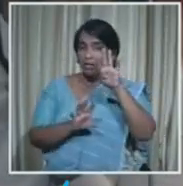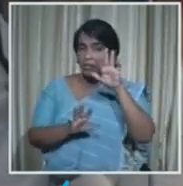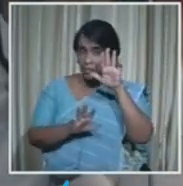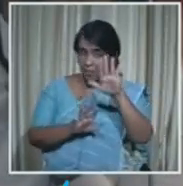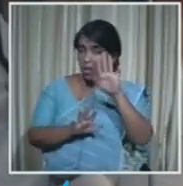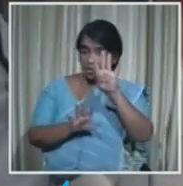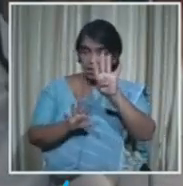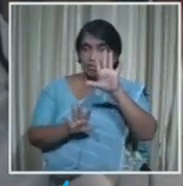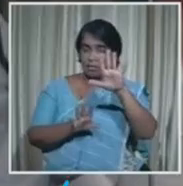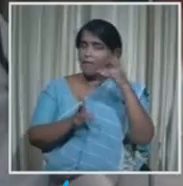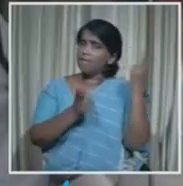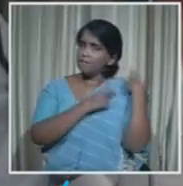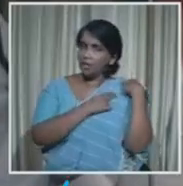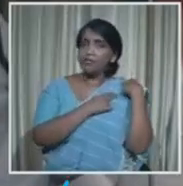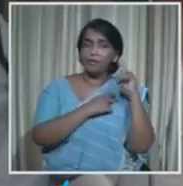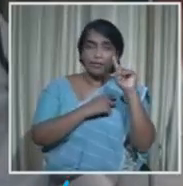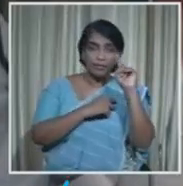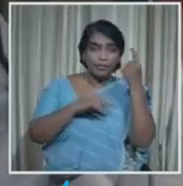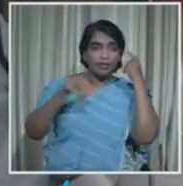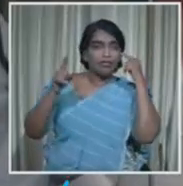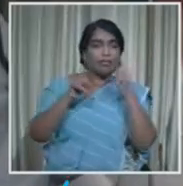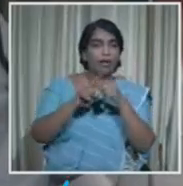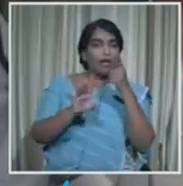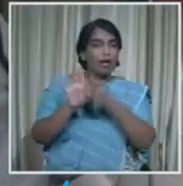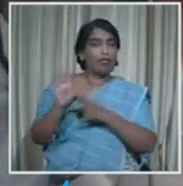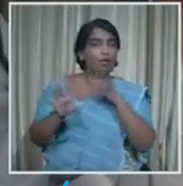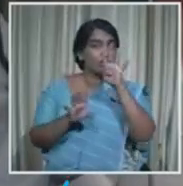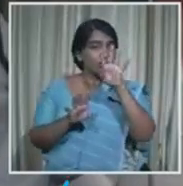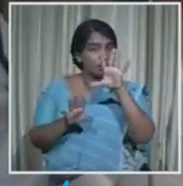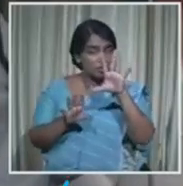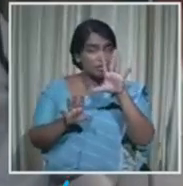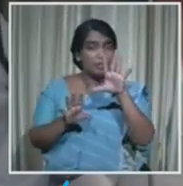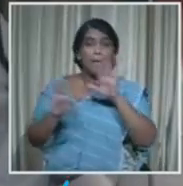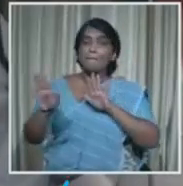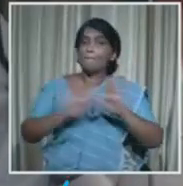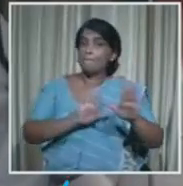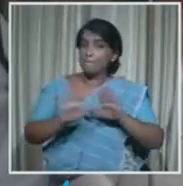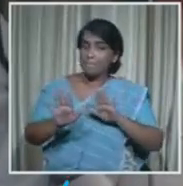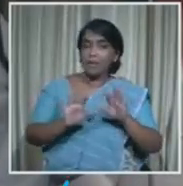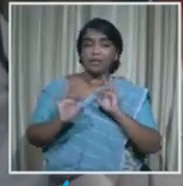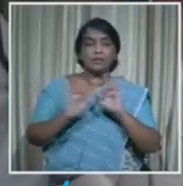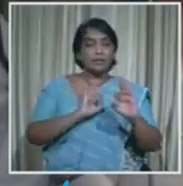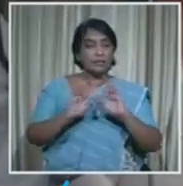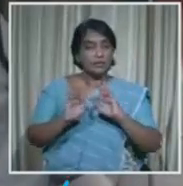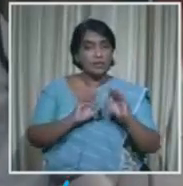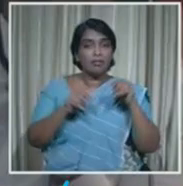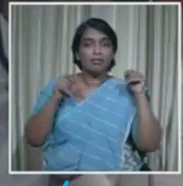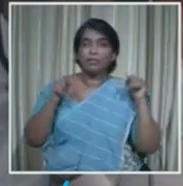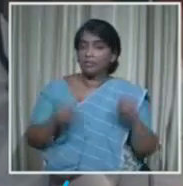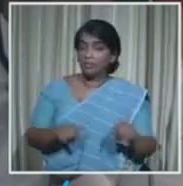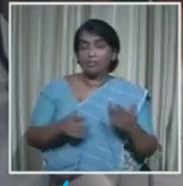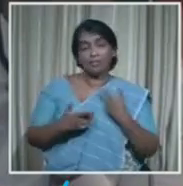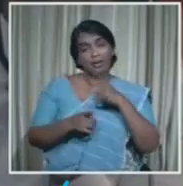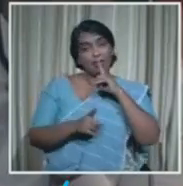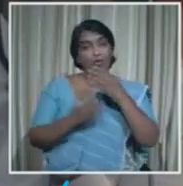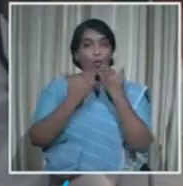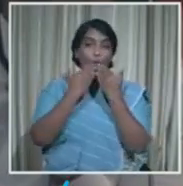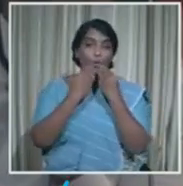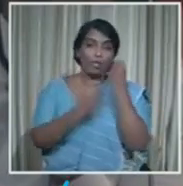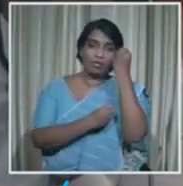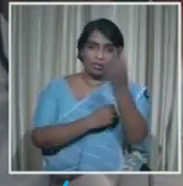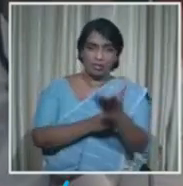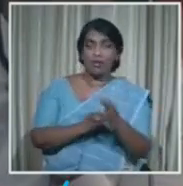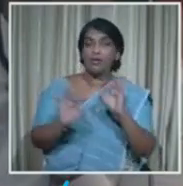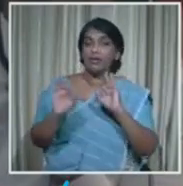kian. Eke palaweni karne aurdu hatalis pahak pahalane, yaha pahalane deng nangino amme upades den.